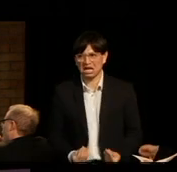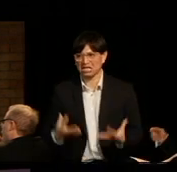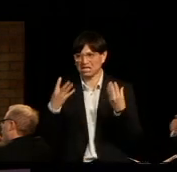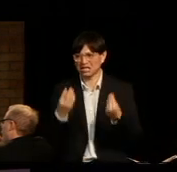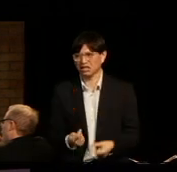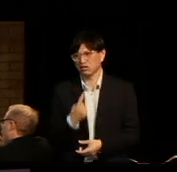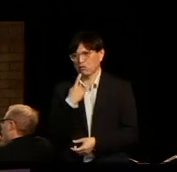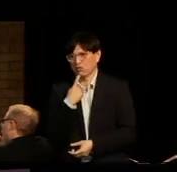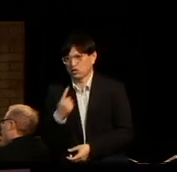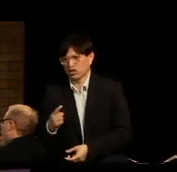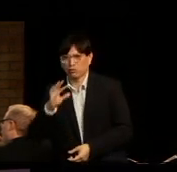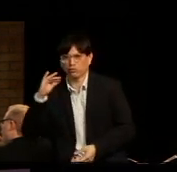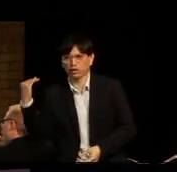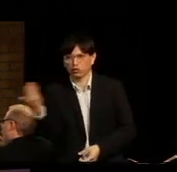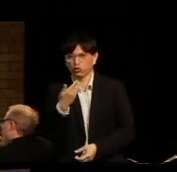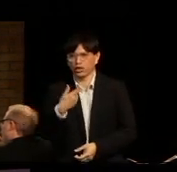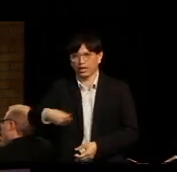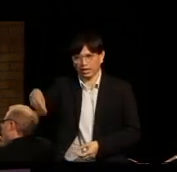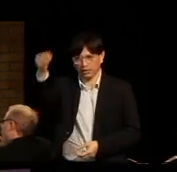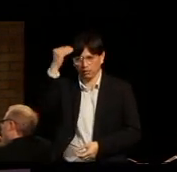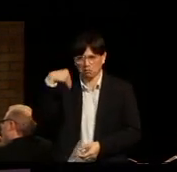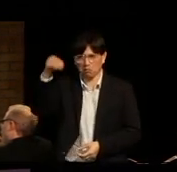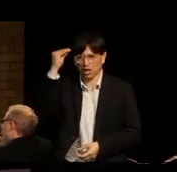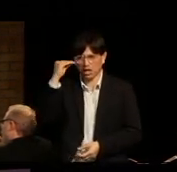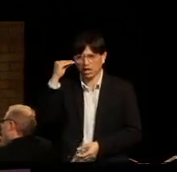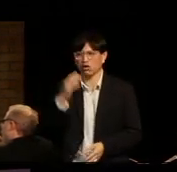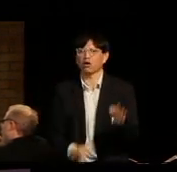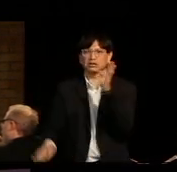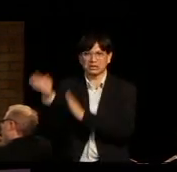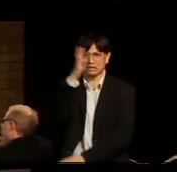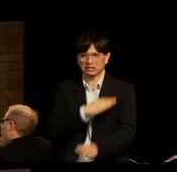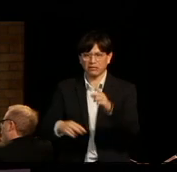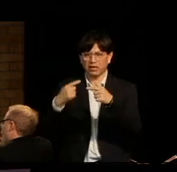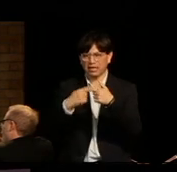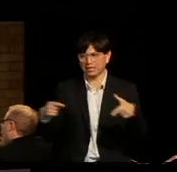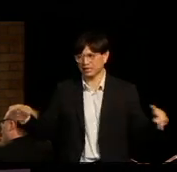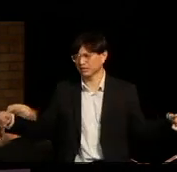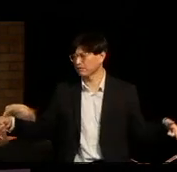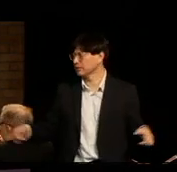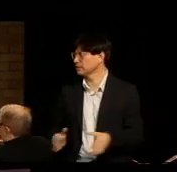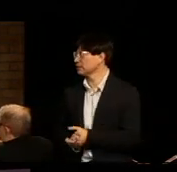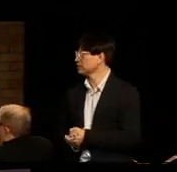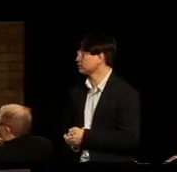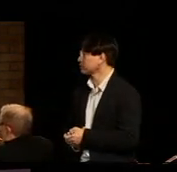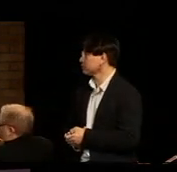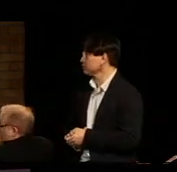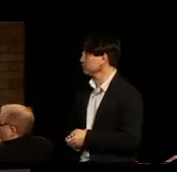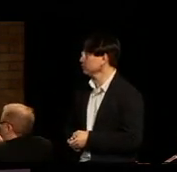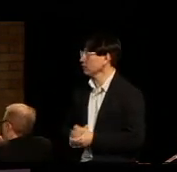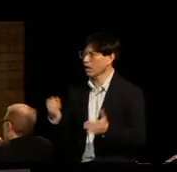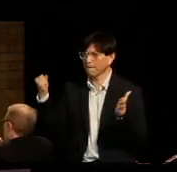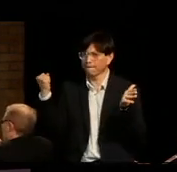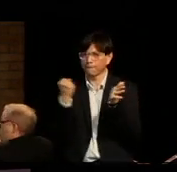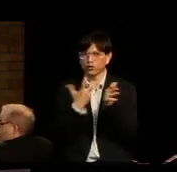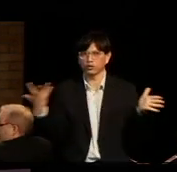dire una cosa generale imparerò secondo la necessità quello che c'è da fare però un punto è importante è